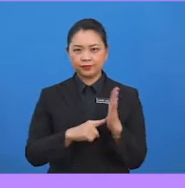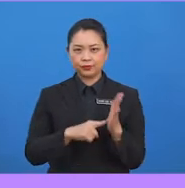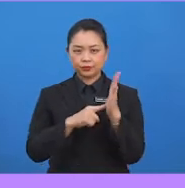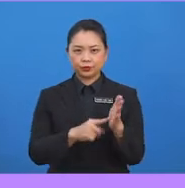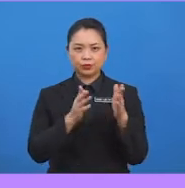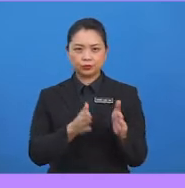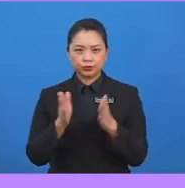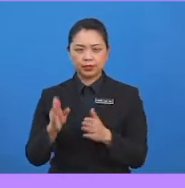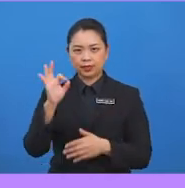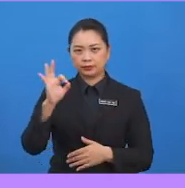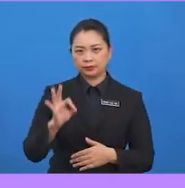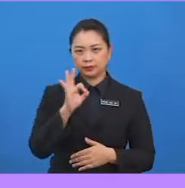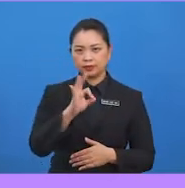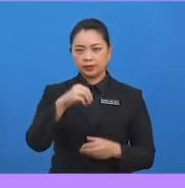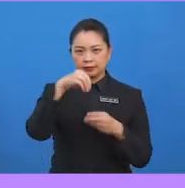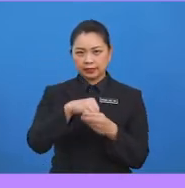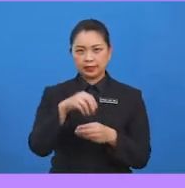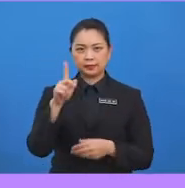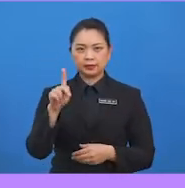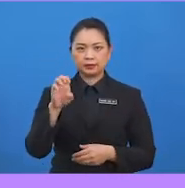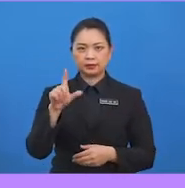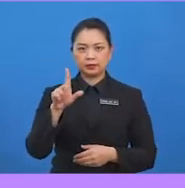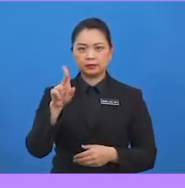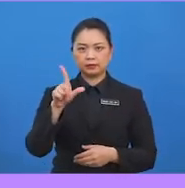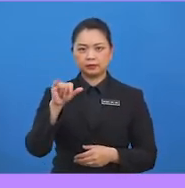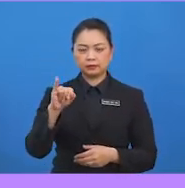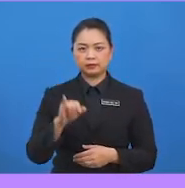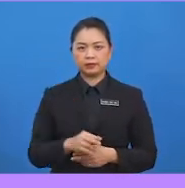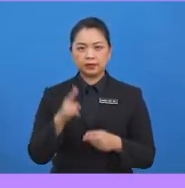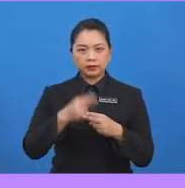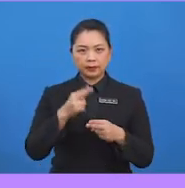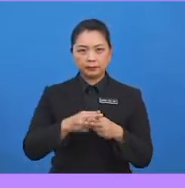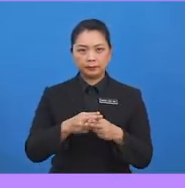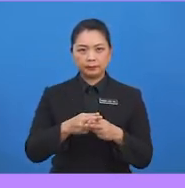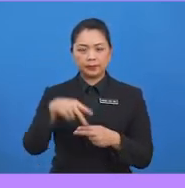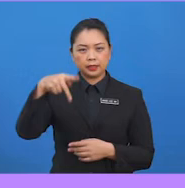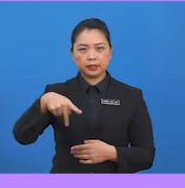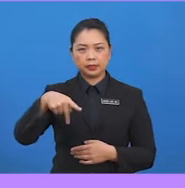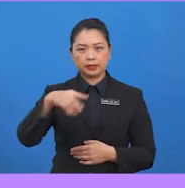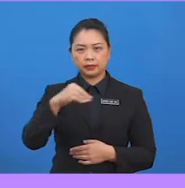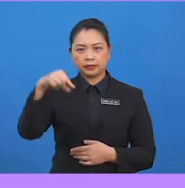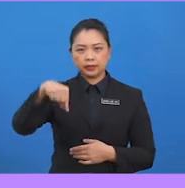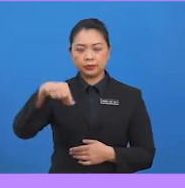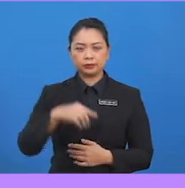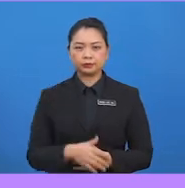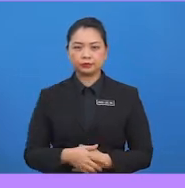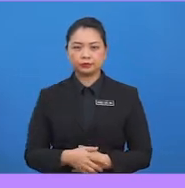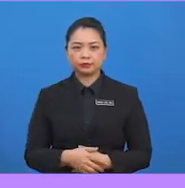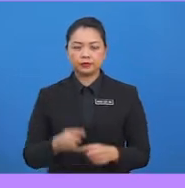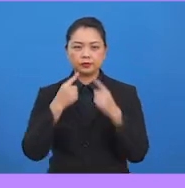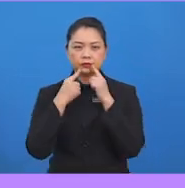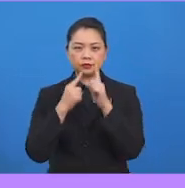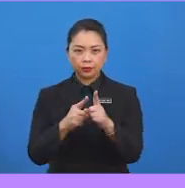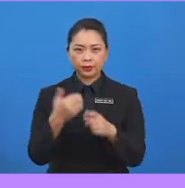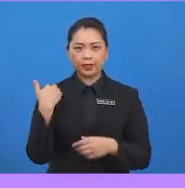susunan atom-atom dalam keluli. A. Namakan atom P dan atom Q.